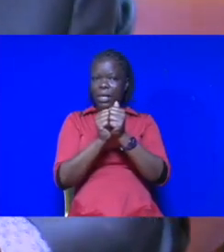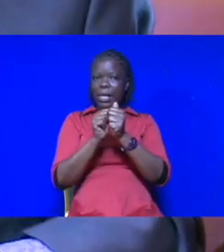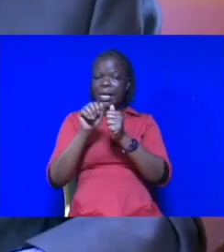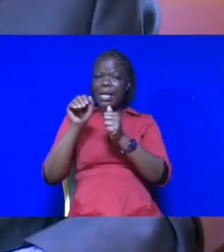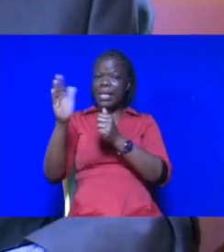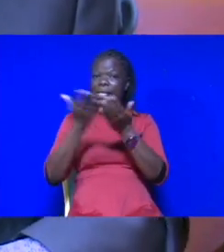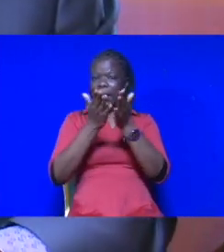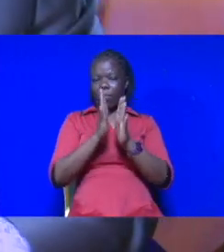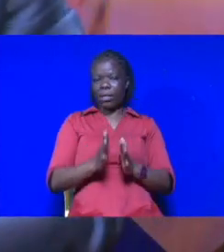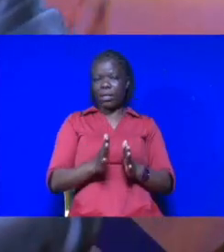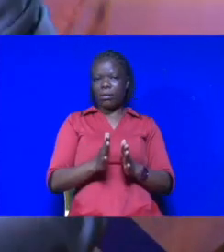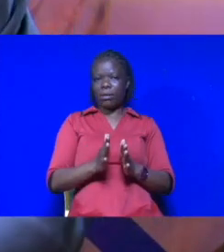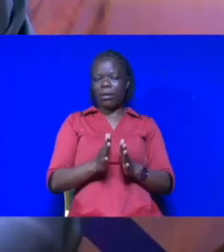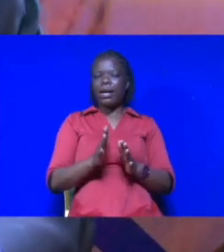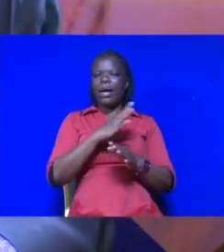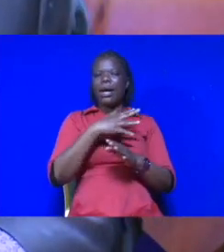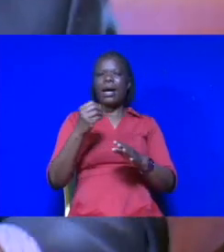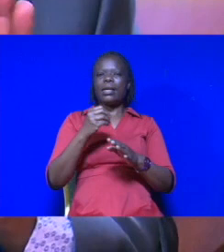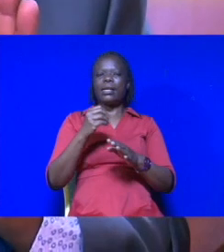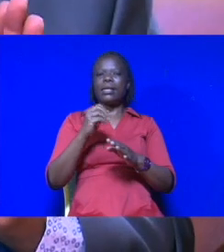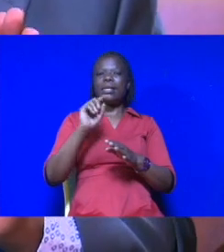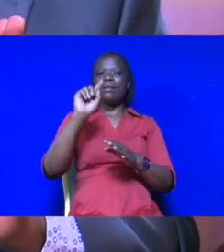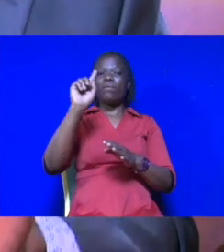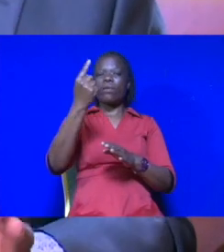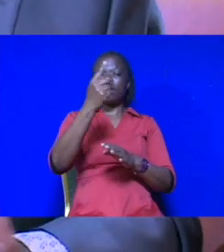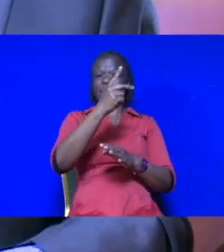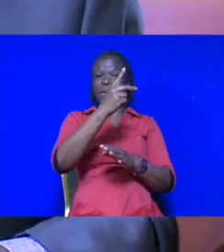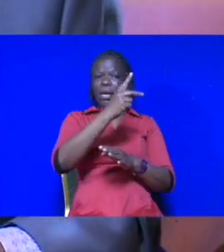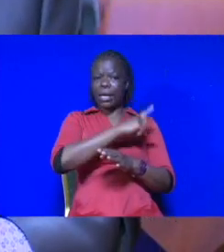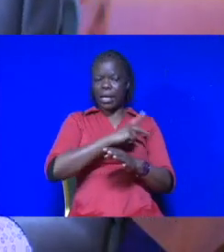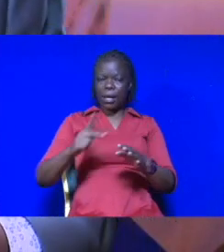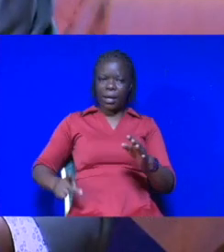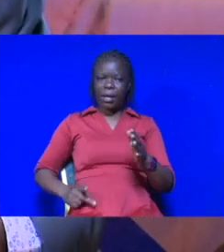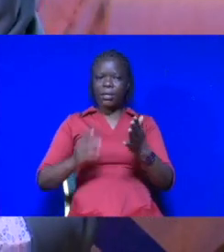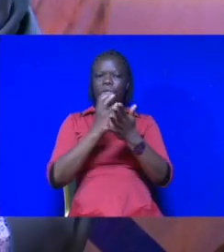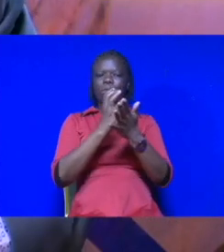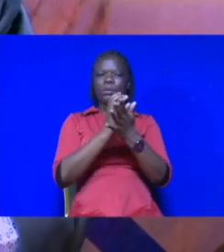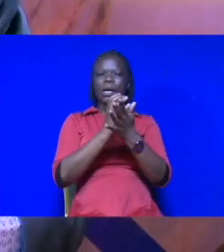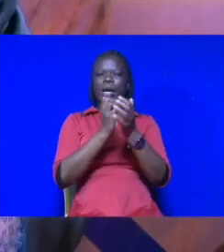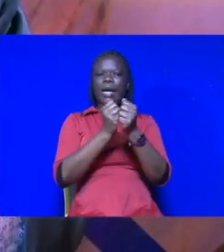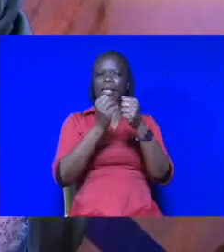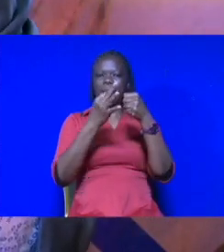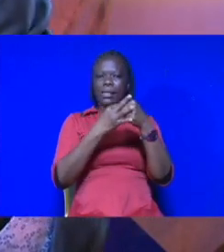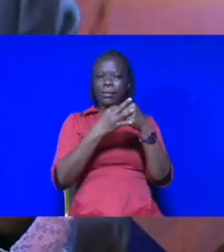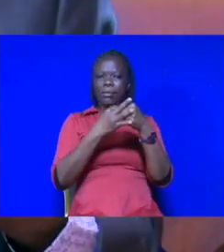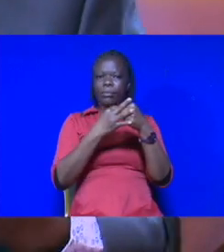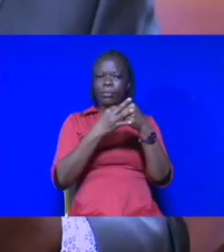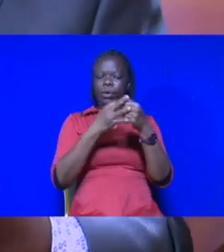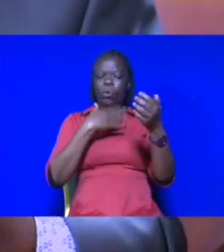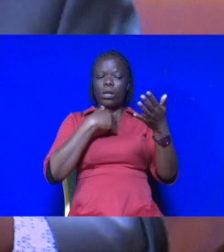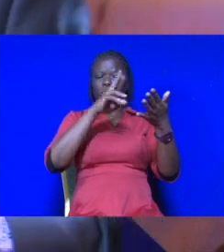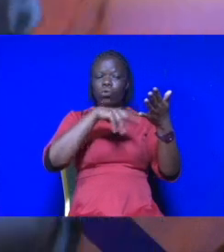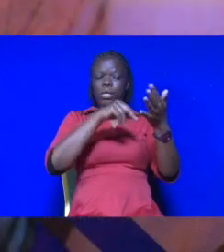Wawili. Na katika kitabu cha Wafalme wa kwanza hapo hapo sura ya 18. Naenda kusoma nanyi neno